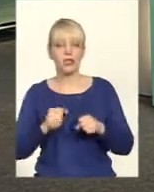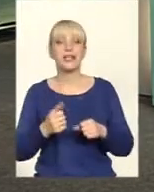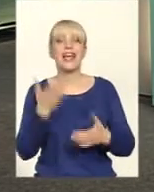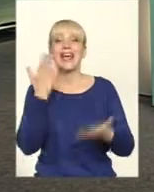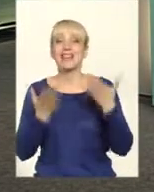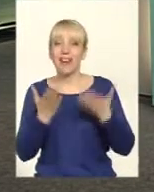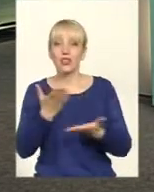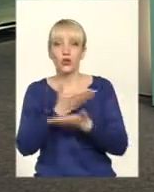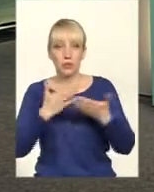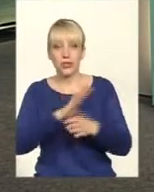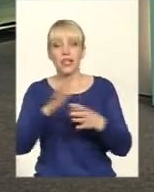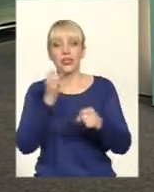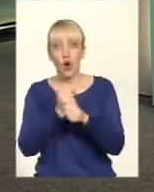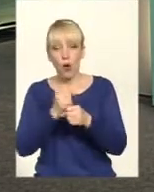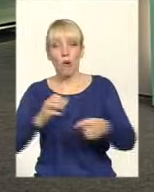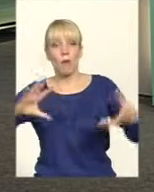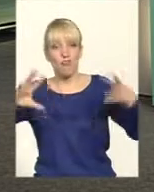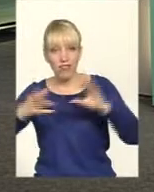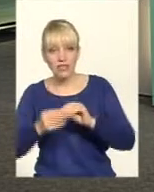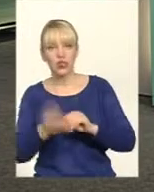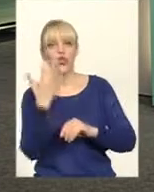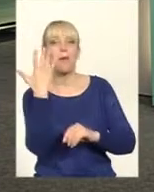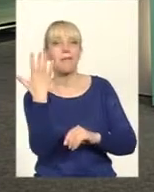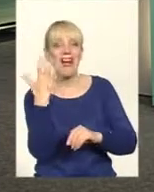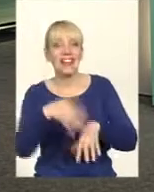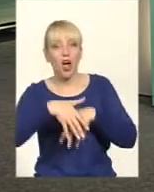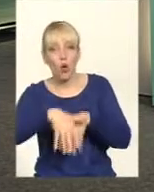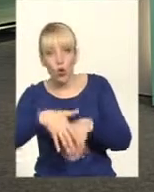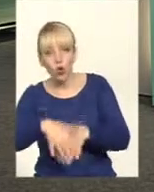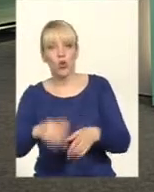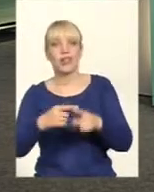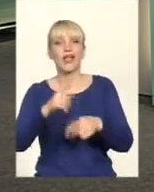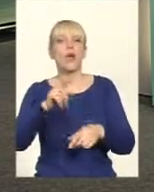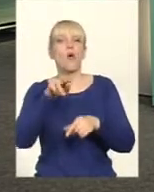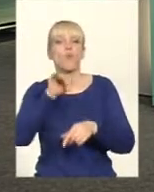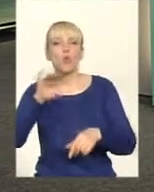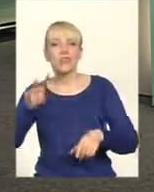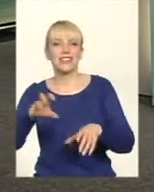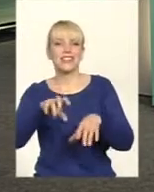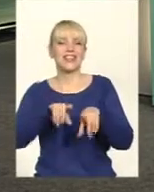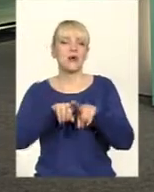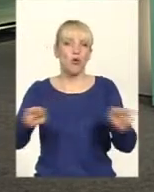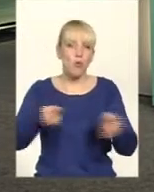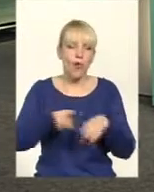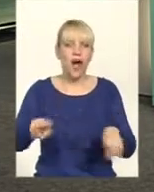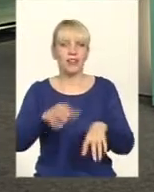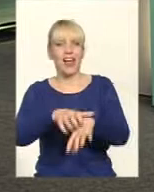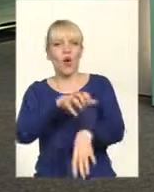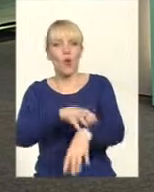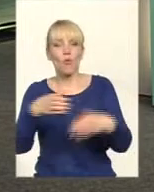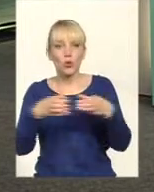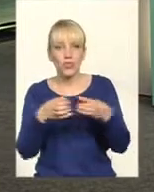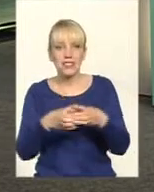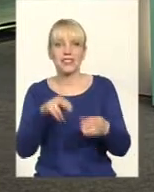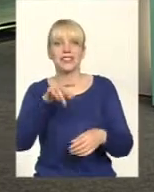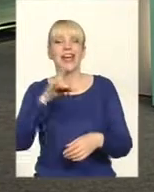то п'ята колона, путінська пропаганда, там, комуністи, бувші регіонали і всі інші, які були при владі 20